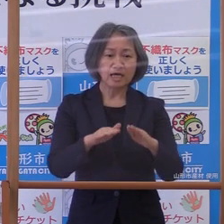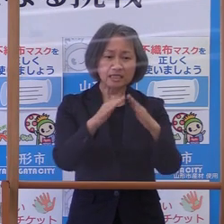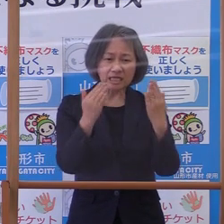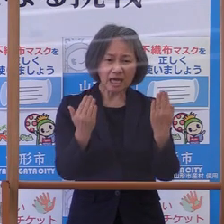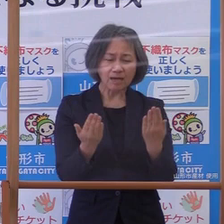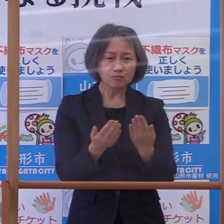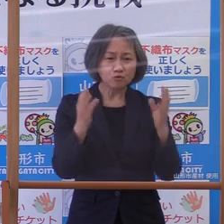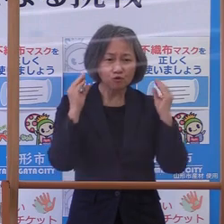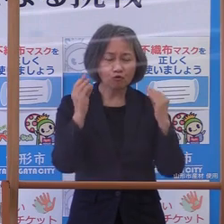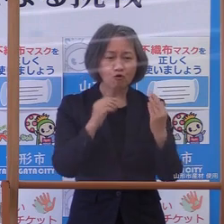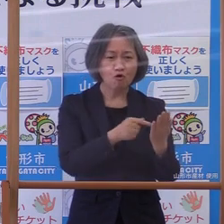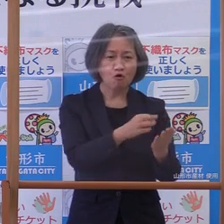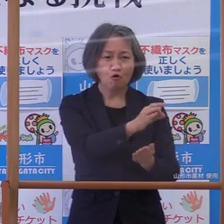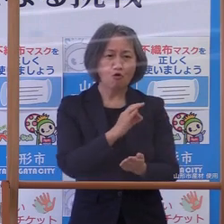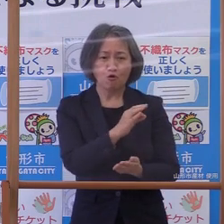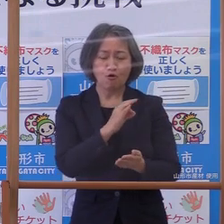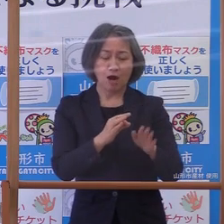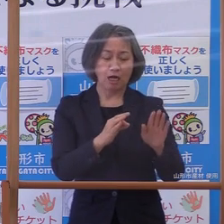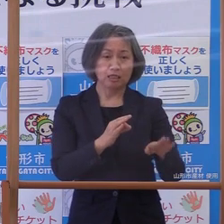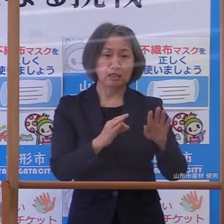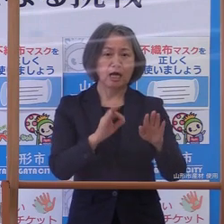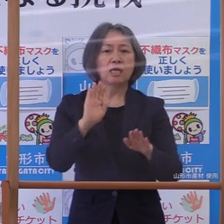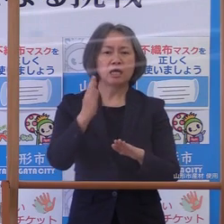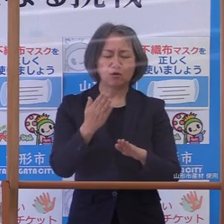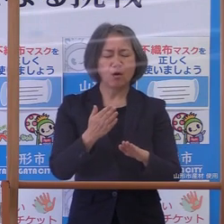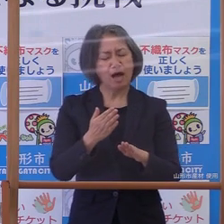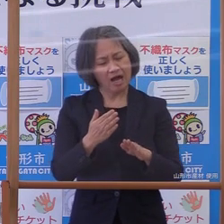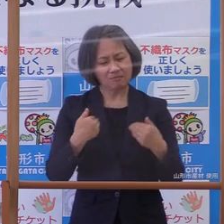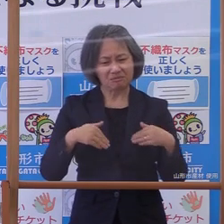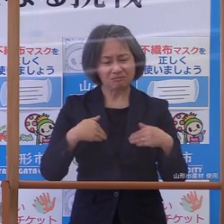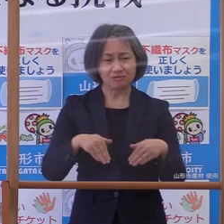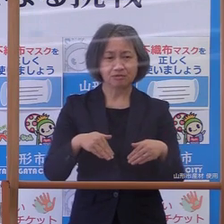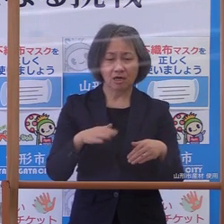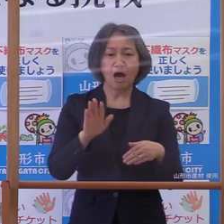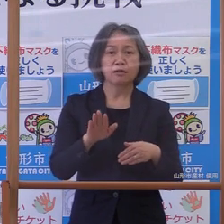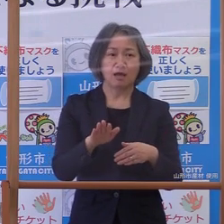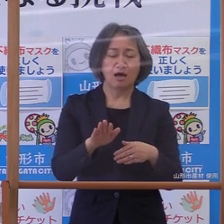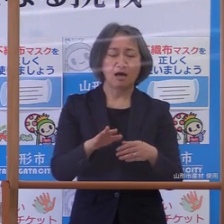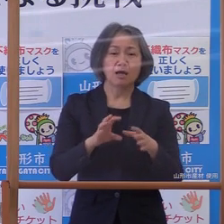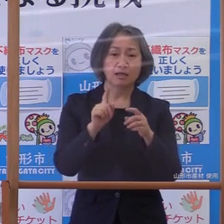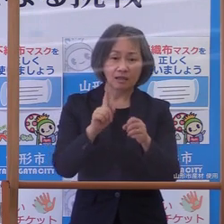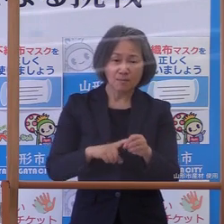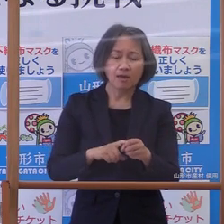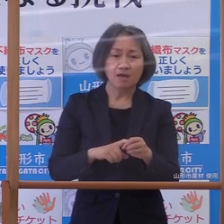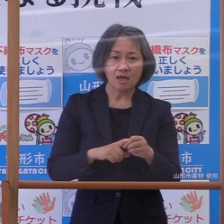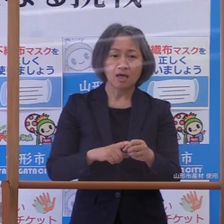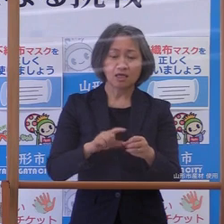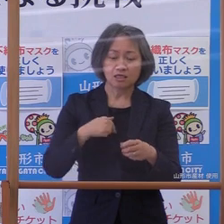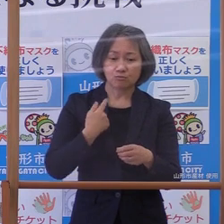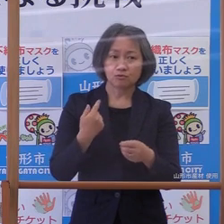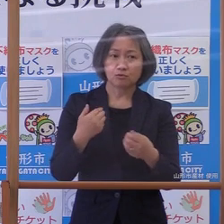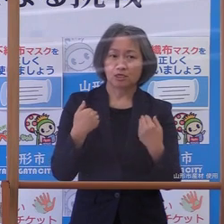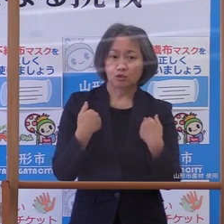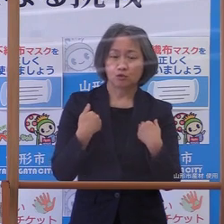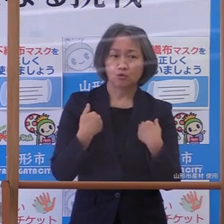して、そこから必要なジャンルを選んでもらうというような、もちろん全部受け取ることもできます。